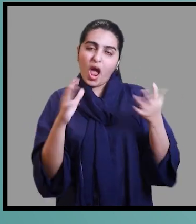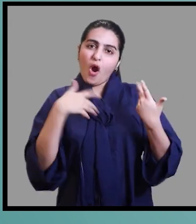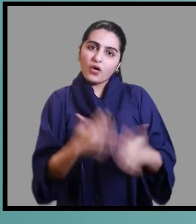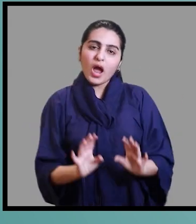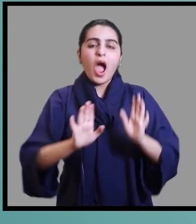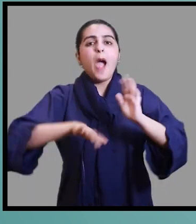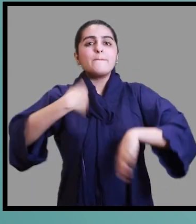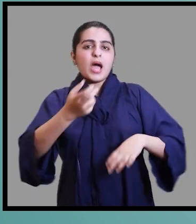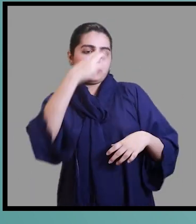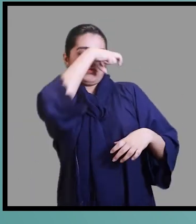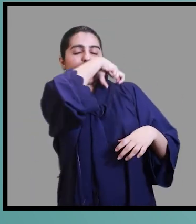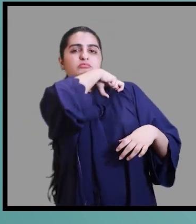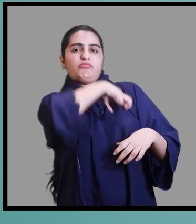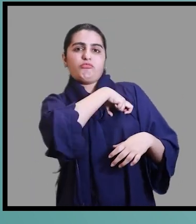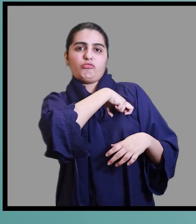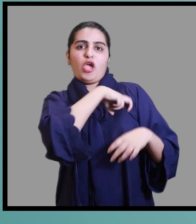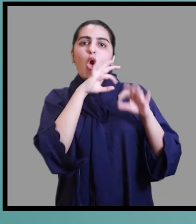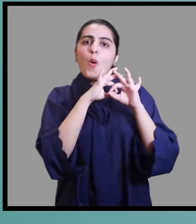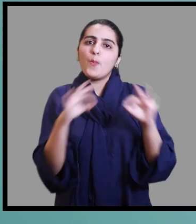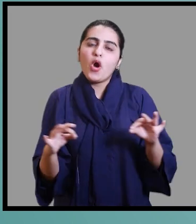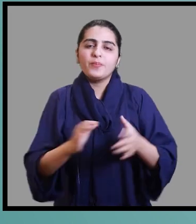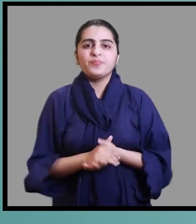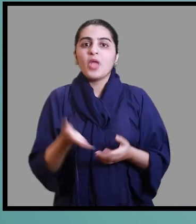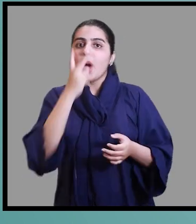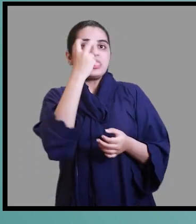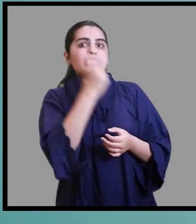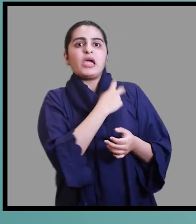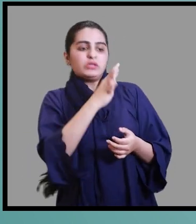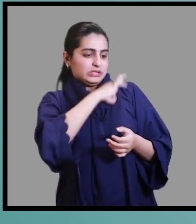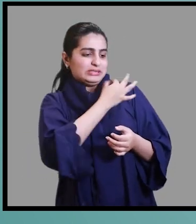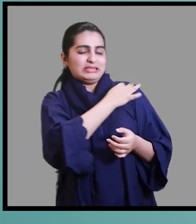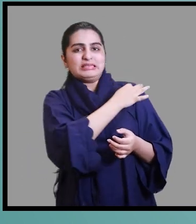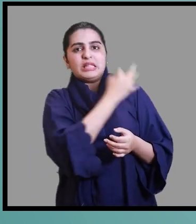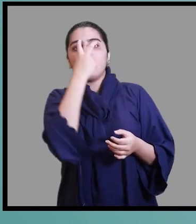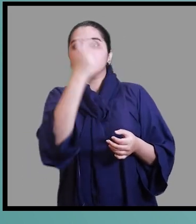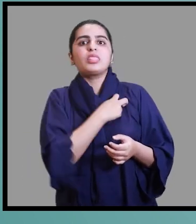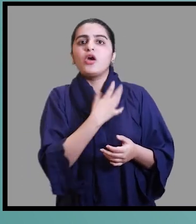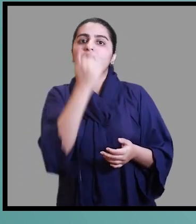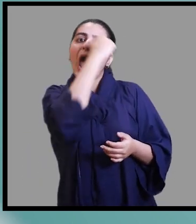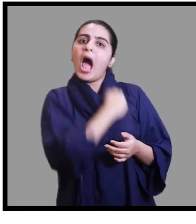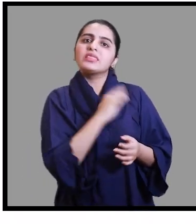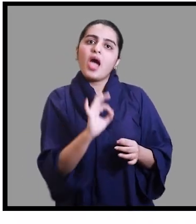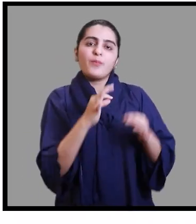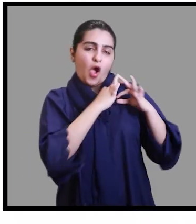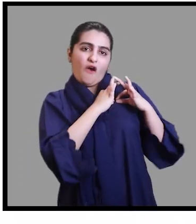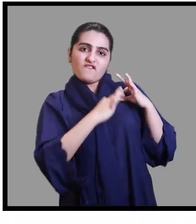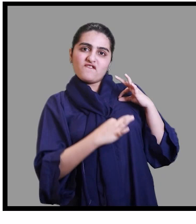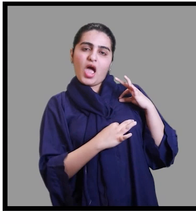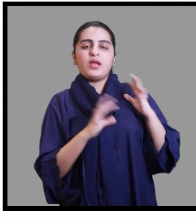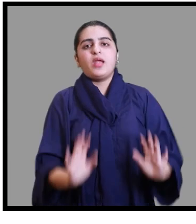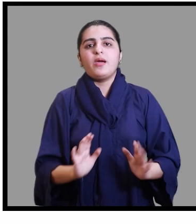के मसल से गोश होते हैं इसके अंदर ये डाल देते हैं, ऊपर से सी देते हैं, ऊपर से आपको कुछ भी नज़र नहीं आता है, बैटरी अंदर होती है, वायर होता है।